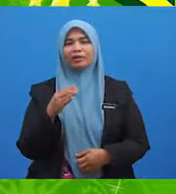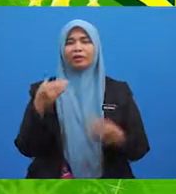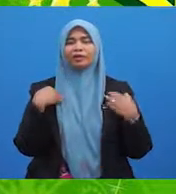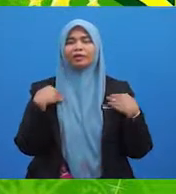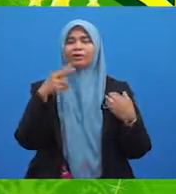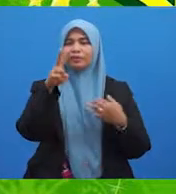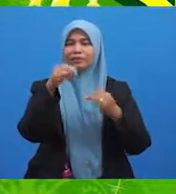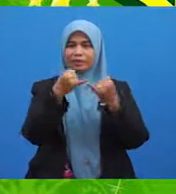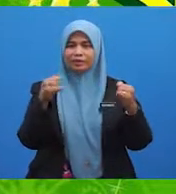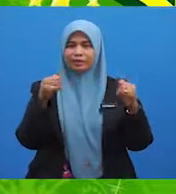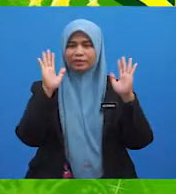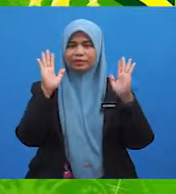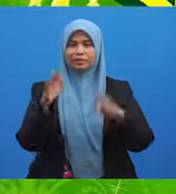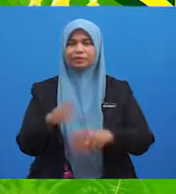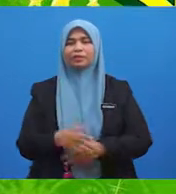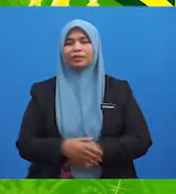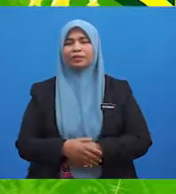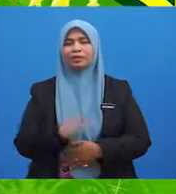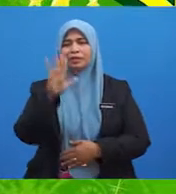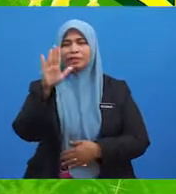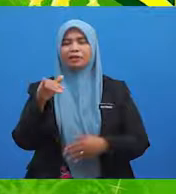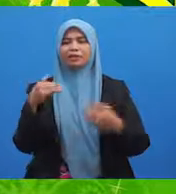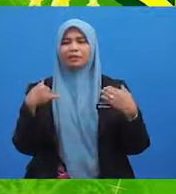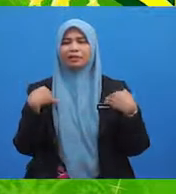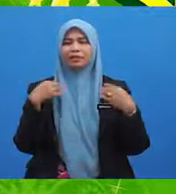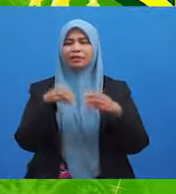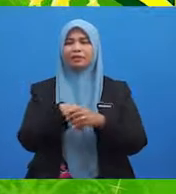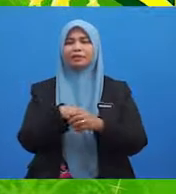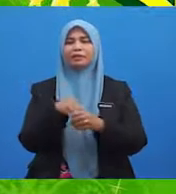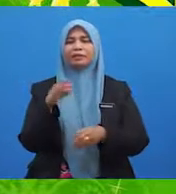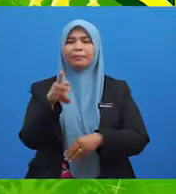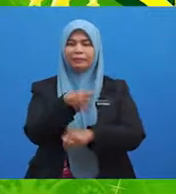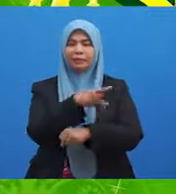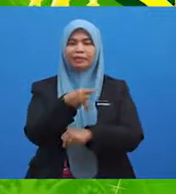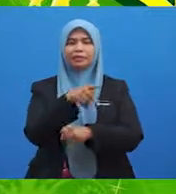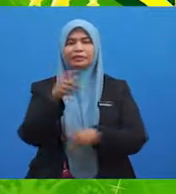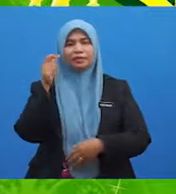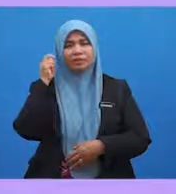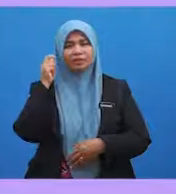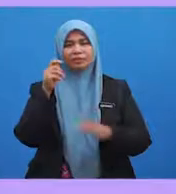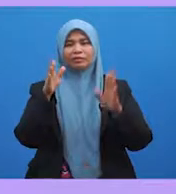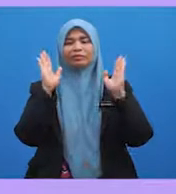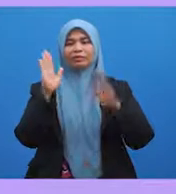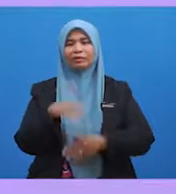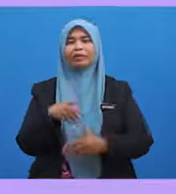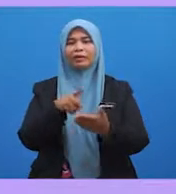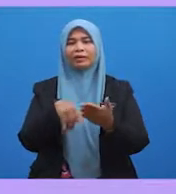solat yang terkandung dalam pantun tadi. Solat apa ya?